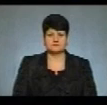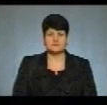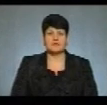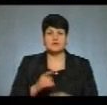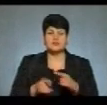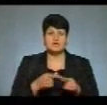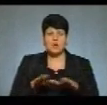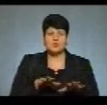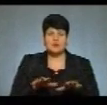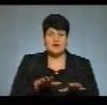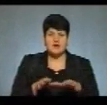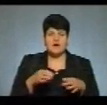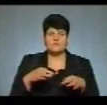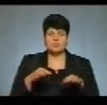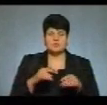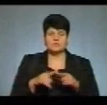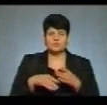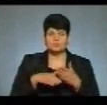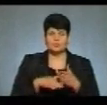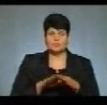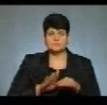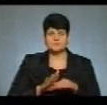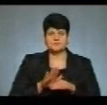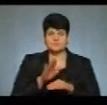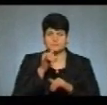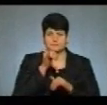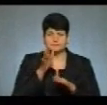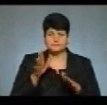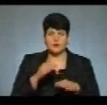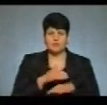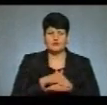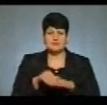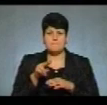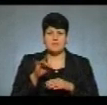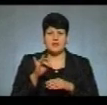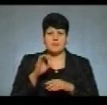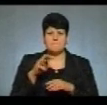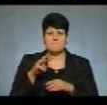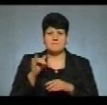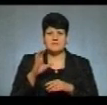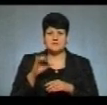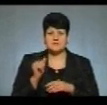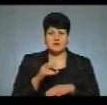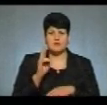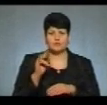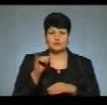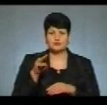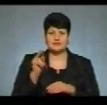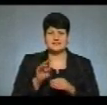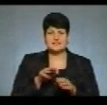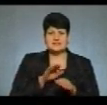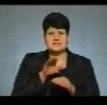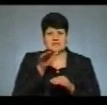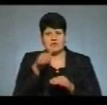Через ожеледицю автомобіль швидкої допомоги забуксував на підйомі на вулиці Приміська у мікрорайоні Кутківці у Тернополі і з'їхав у